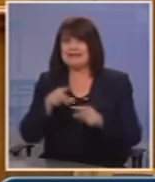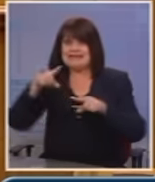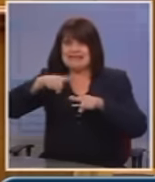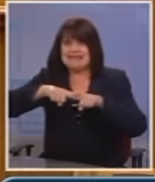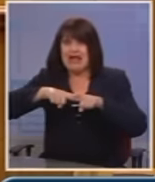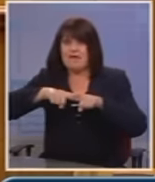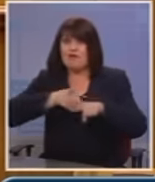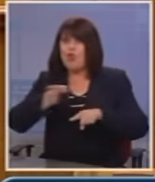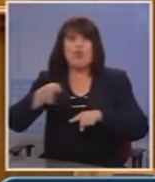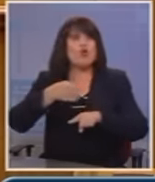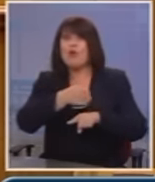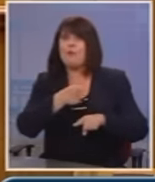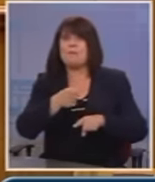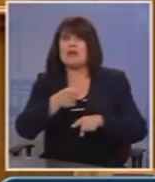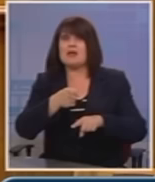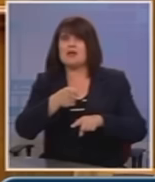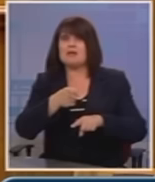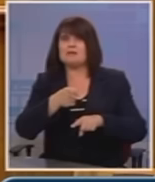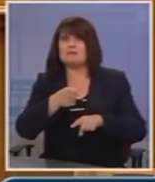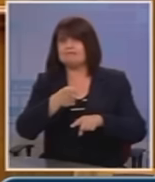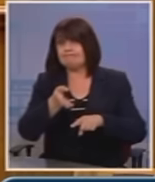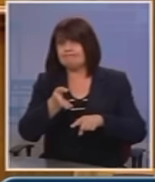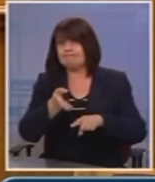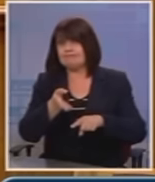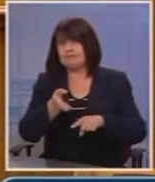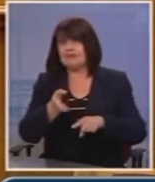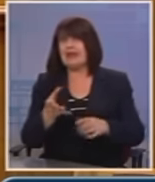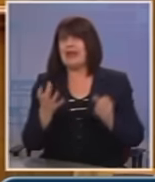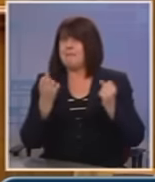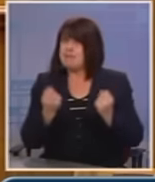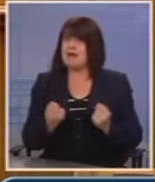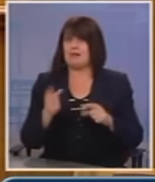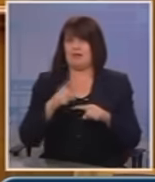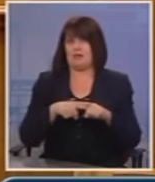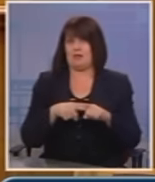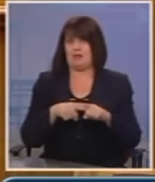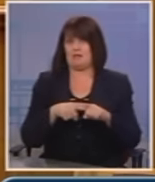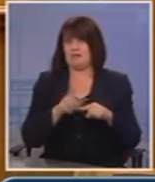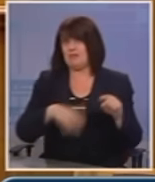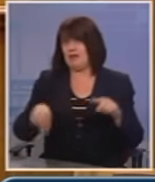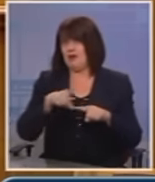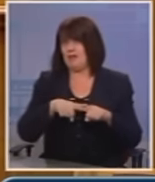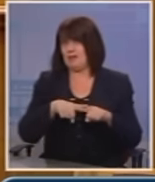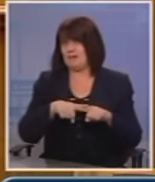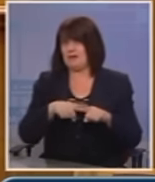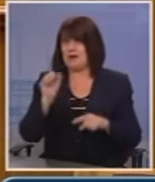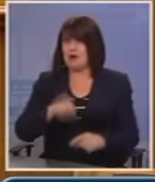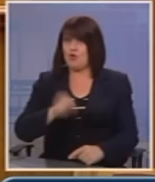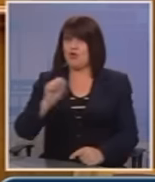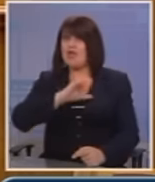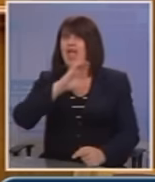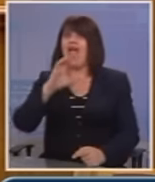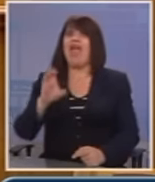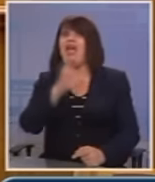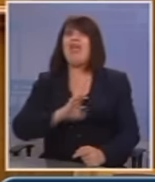σταυροδρόμι για την ίδια την ύπαρξη της χώρας. Το ναι ή το όχι στην Ευρώπη υψώνει